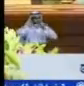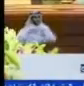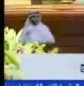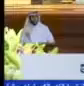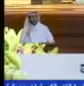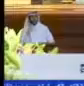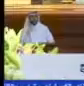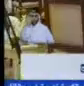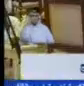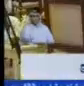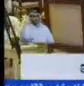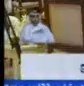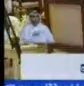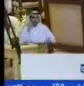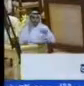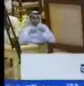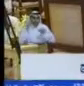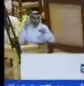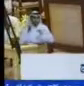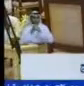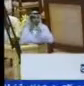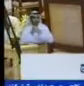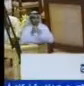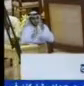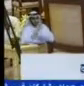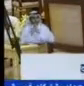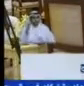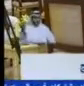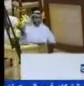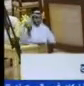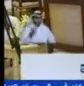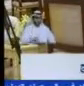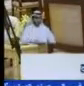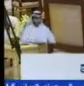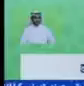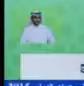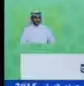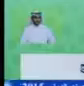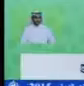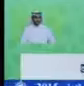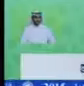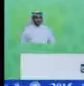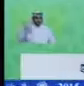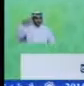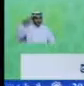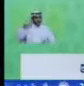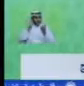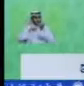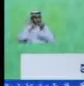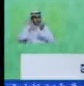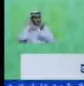توحيد المواقف الخليجية تجاه القضايا البرلمانية الدولية. أهم النقاط كيفية التعامل